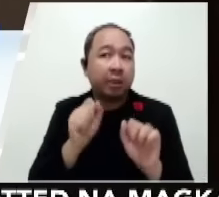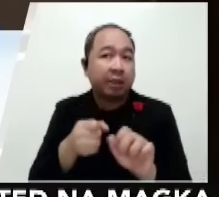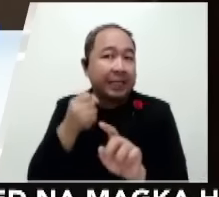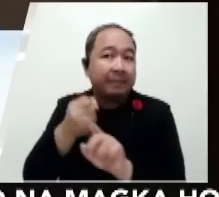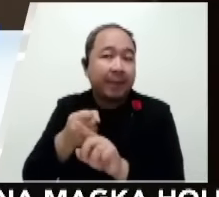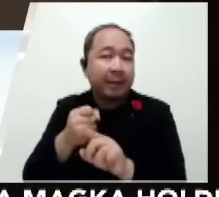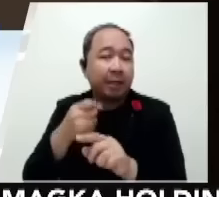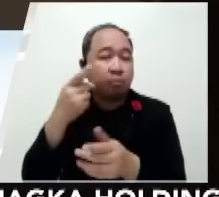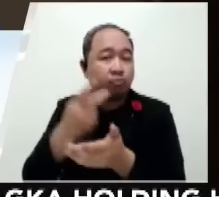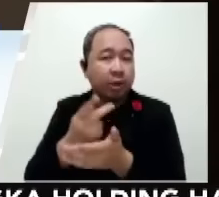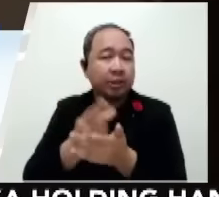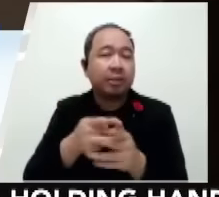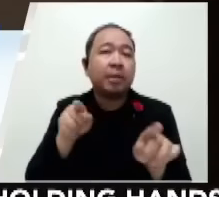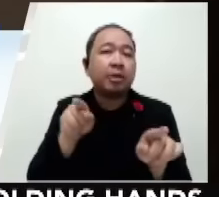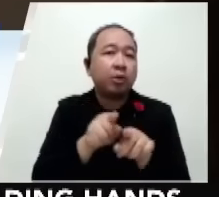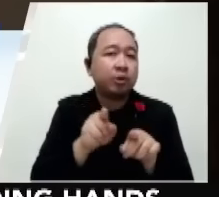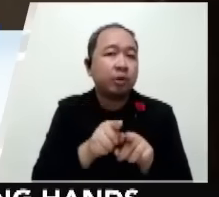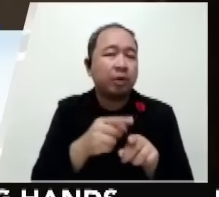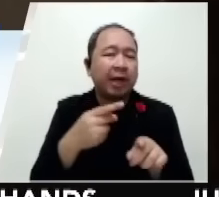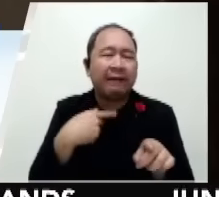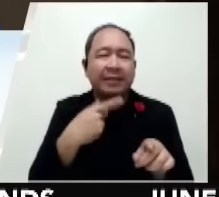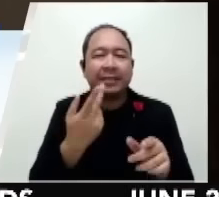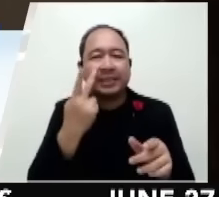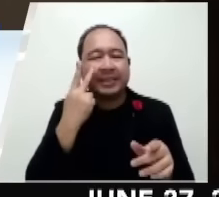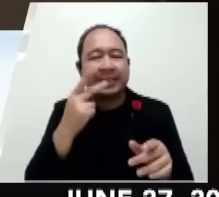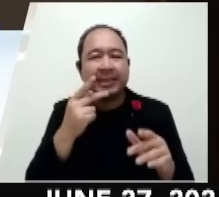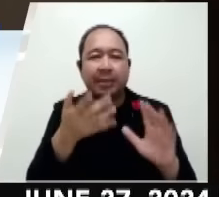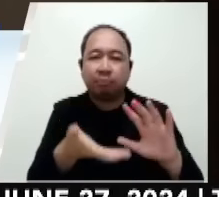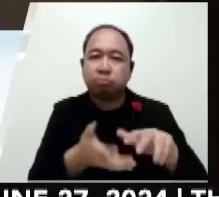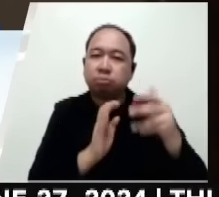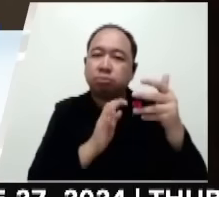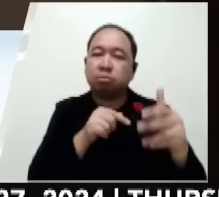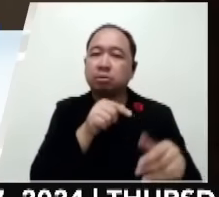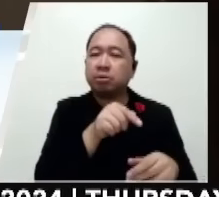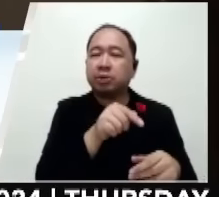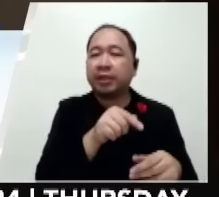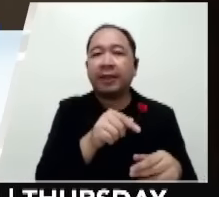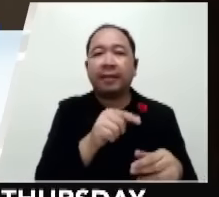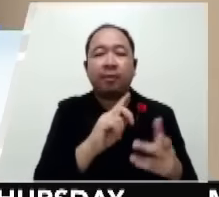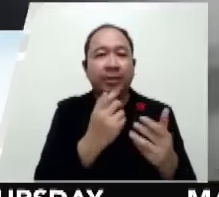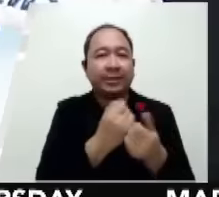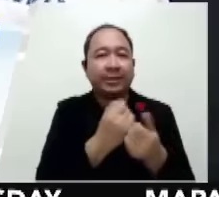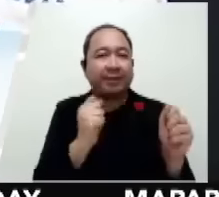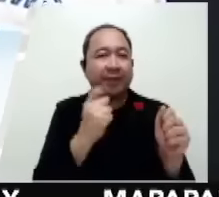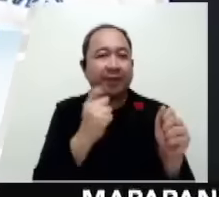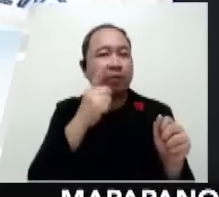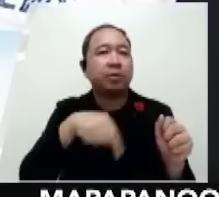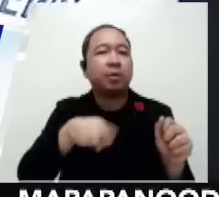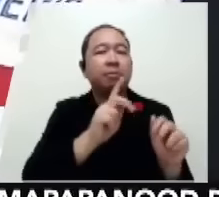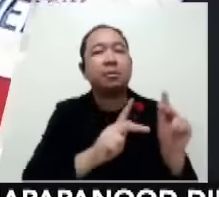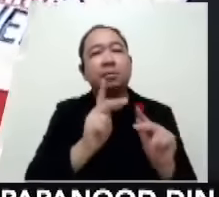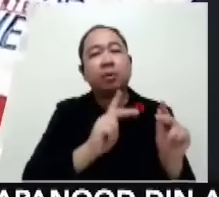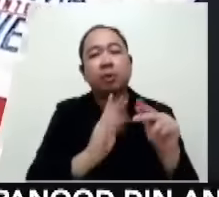nalalagay din sa alanganin, sa balon ng alanganin, ang kaligtasan ng publiko. Para sa